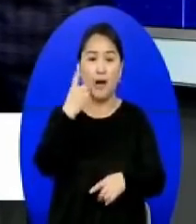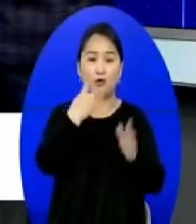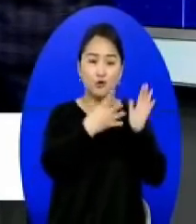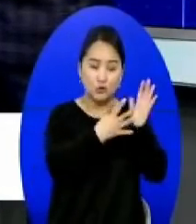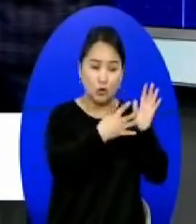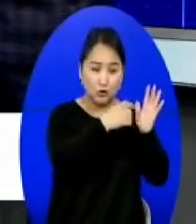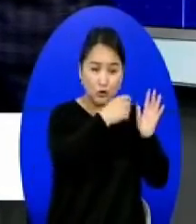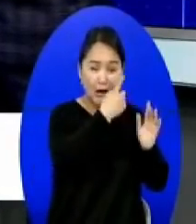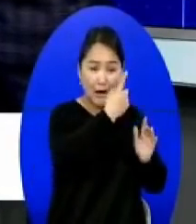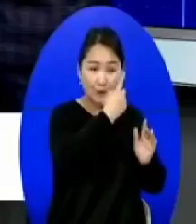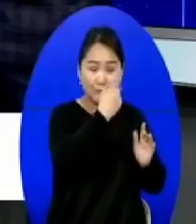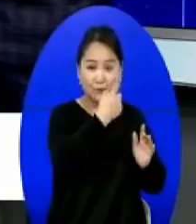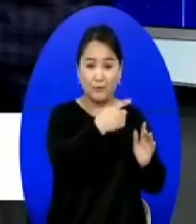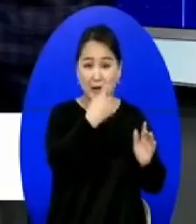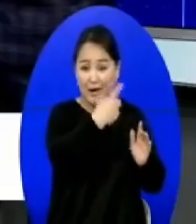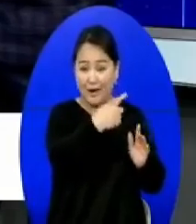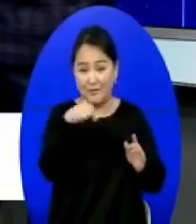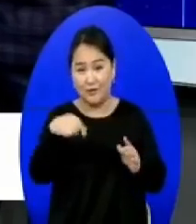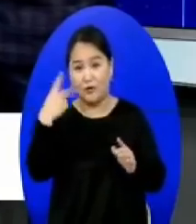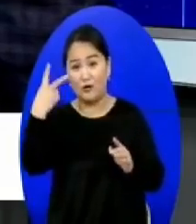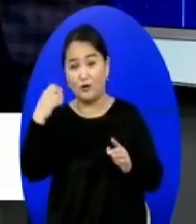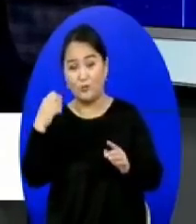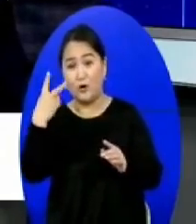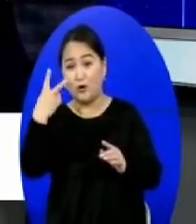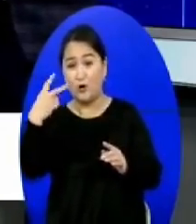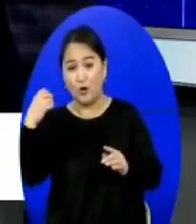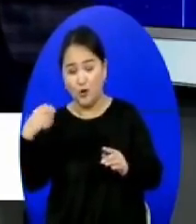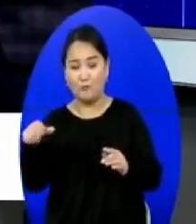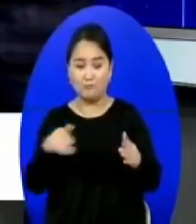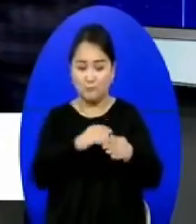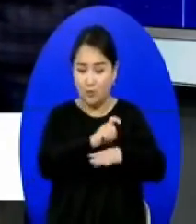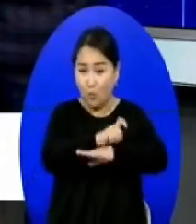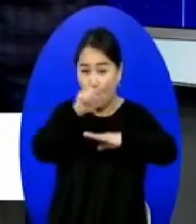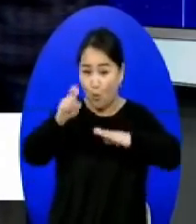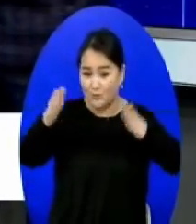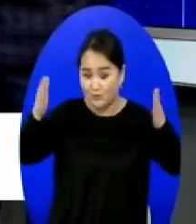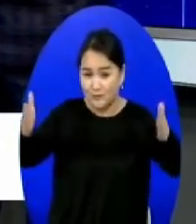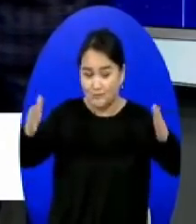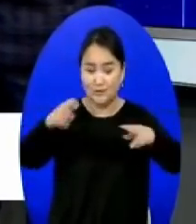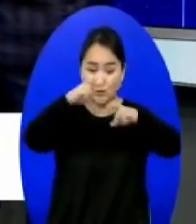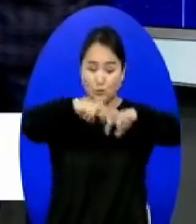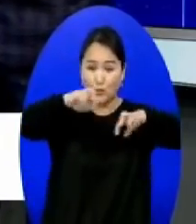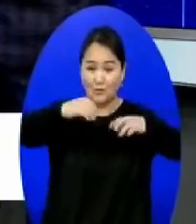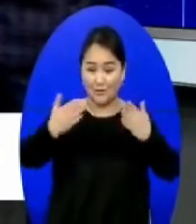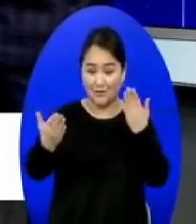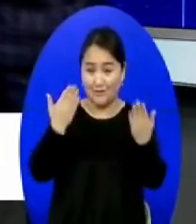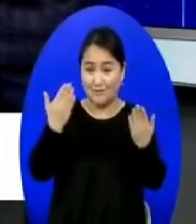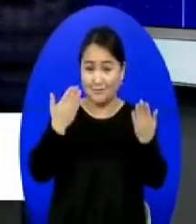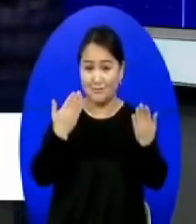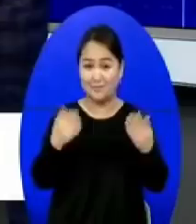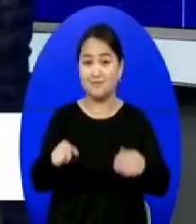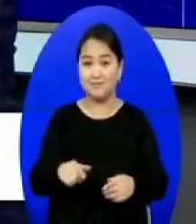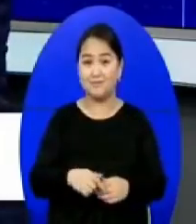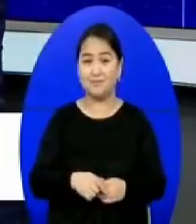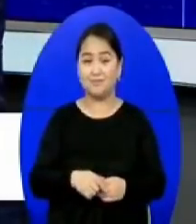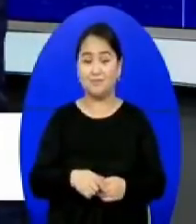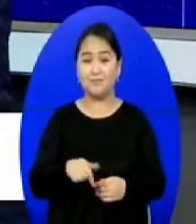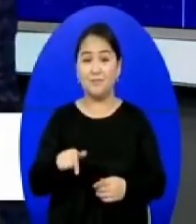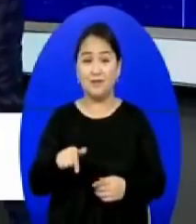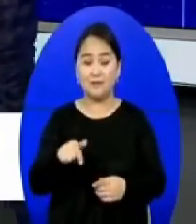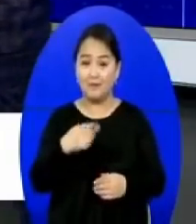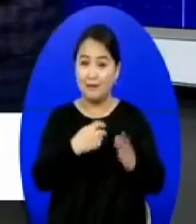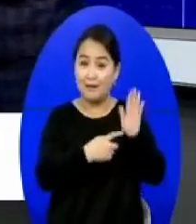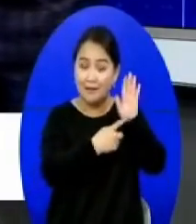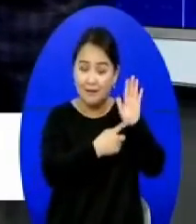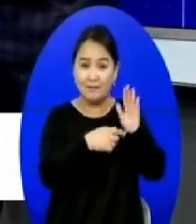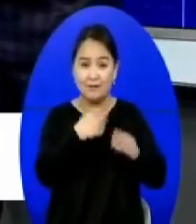17-ноос 23, за энэ оны одоо 2 дугаар сарын 17-ноос 23-ны өдөрт хийсэн энэ судалгааны харьцуултыг та бүхэнд үзэж байна. За яг ингээ харах юм бол ингээд